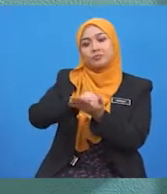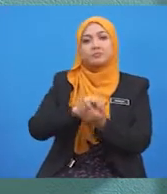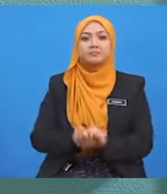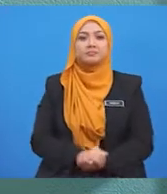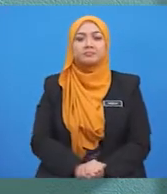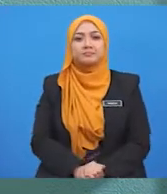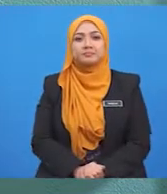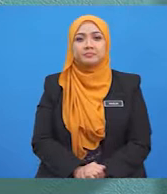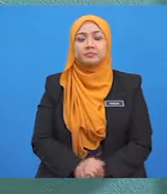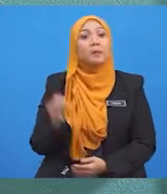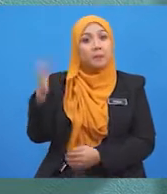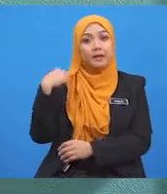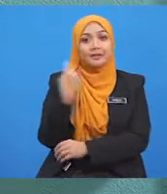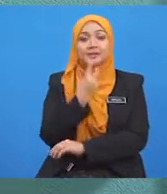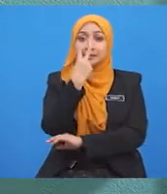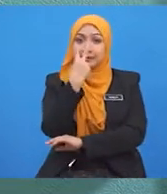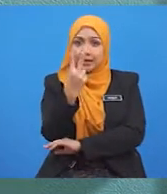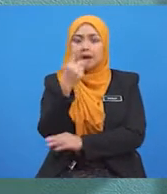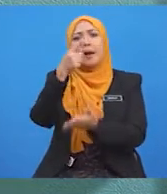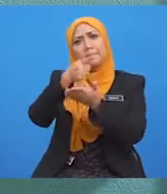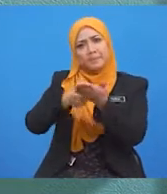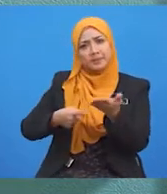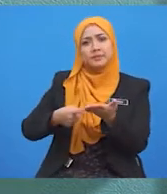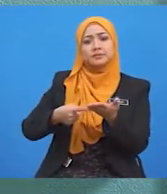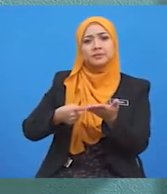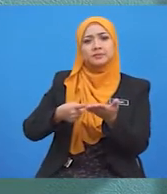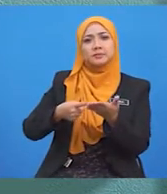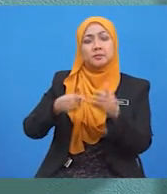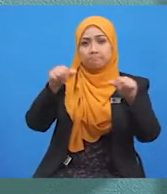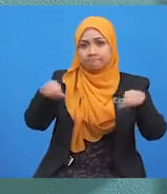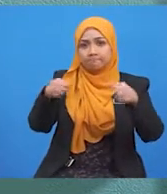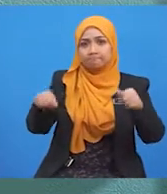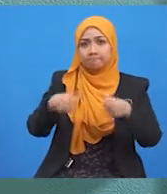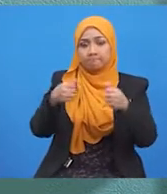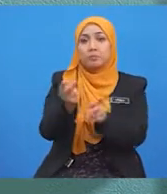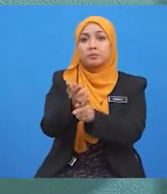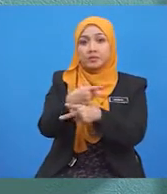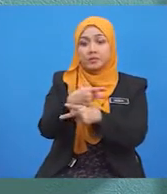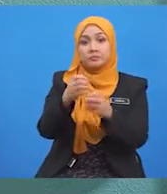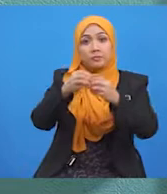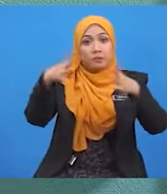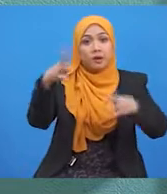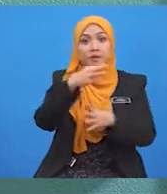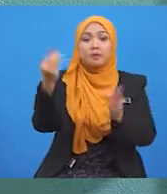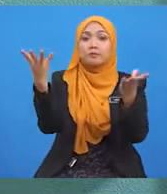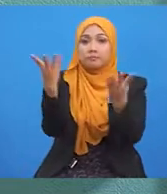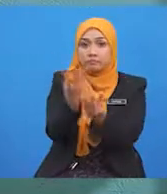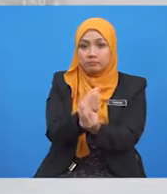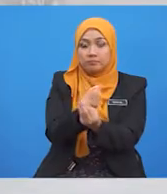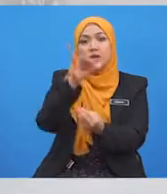satu cara untuk membuka penutupnya dengan mudah Oke kita rendam kan sahaja